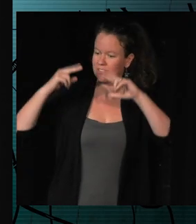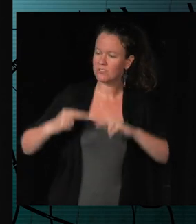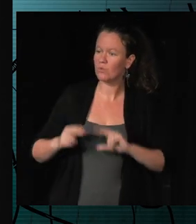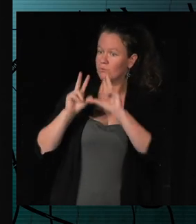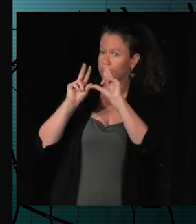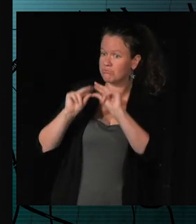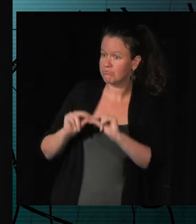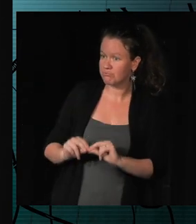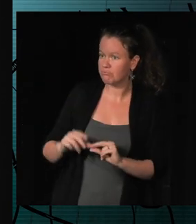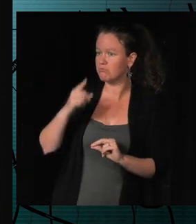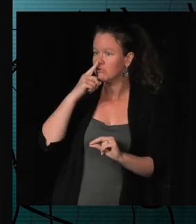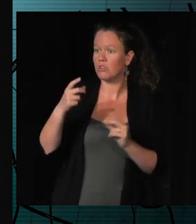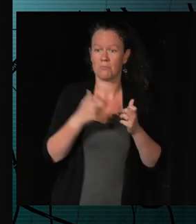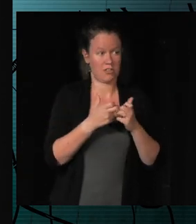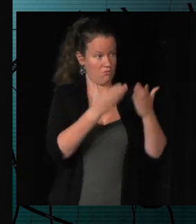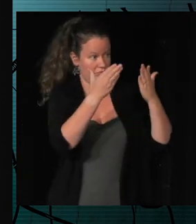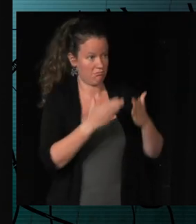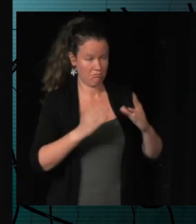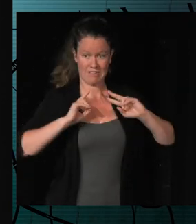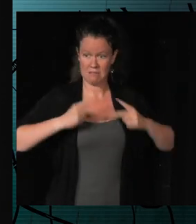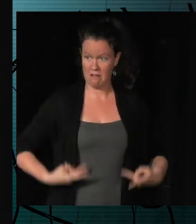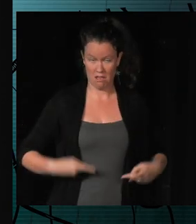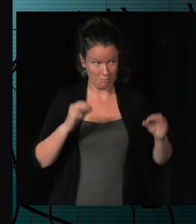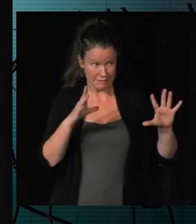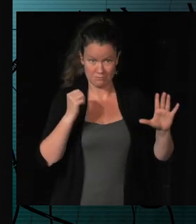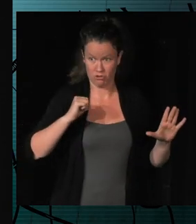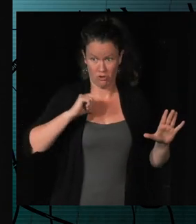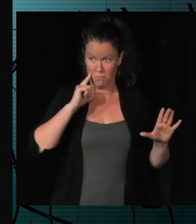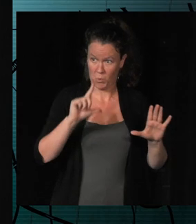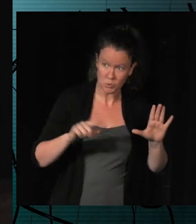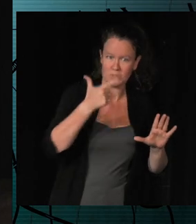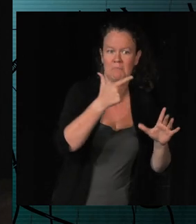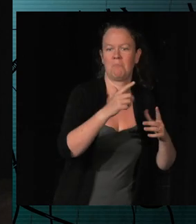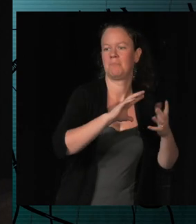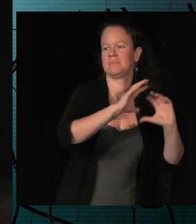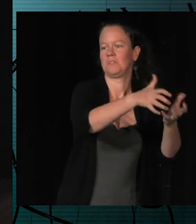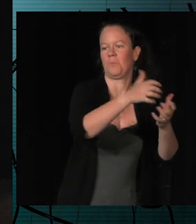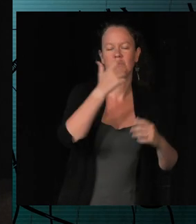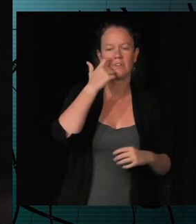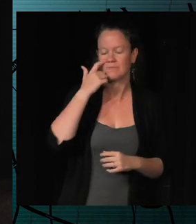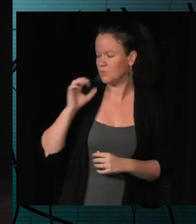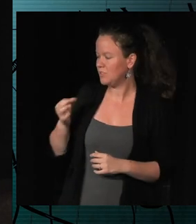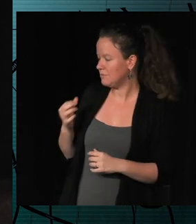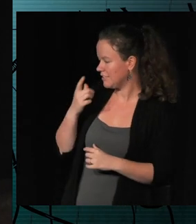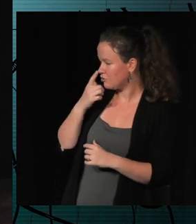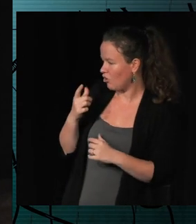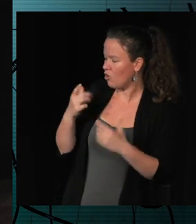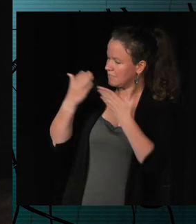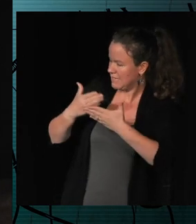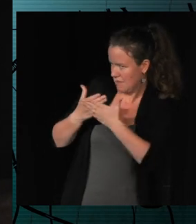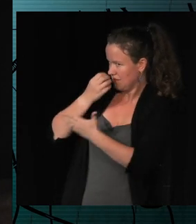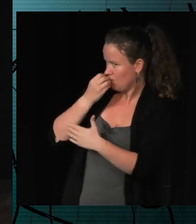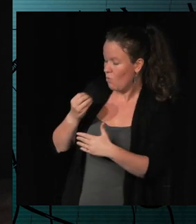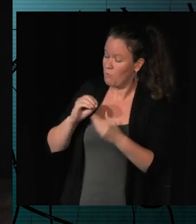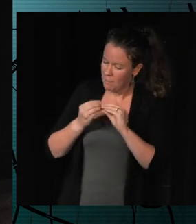bas aurait été une méchante de saison 2 quoi vraiment ouais ça c'est plus parce qu'il a pas maîtrisé ses narration que parce que c'est le format cinéma je pense moi j'ai aucun problème